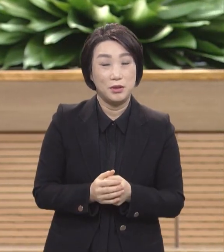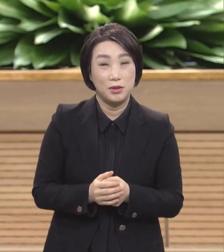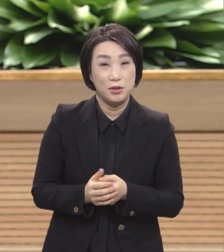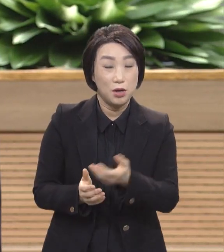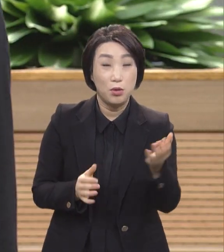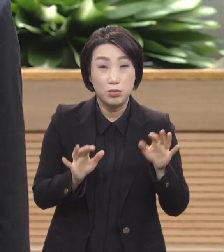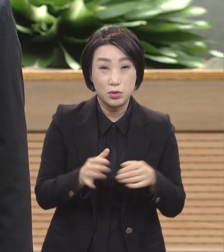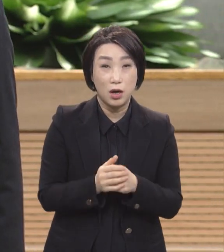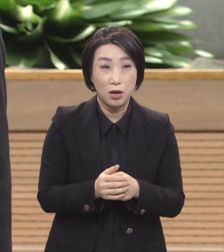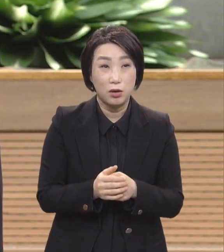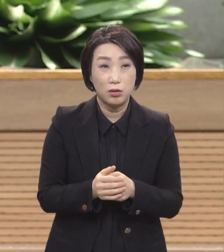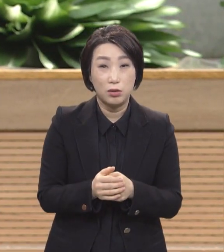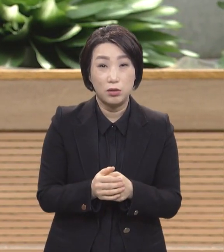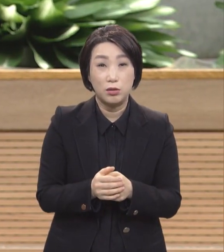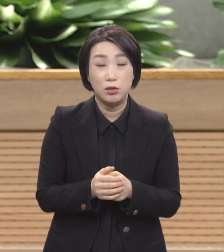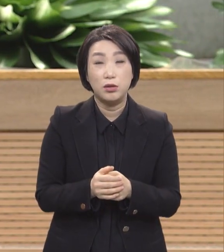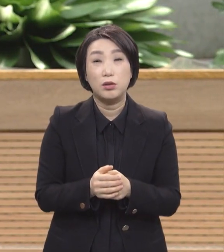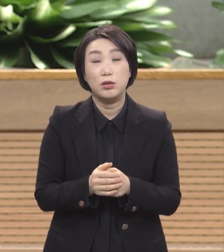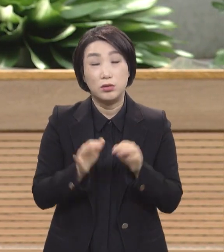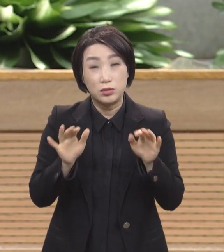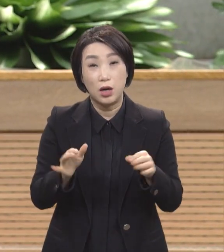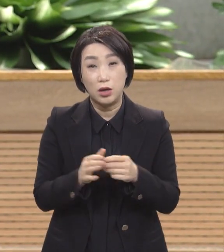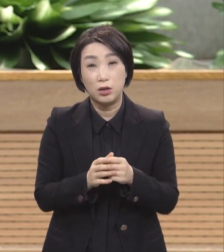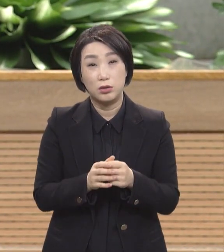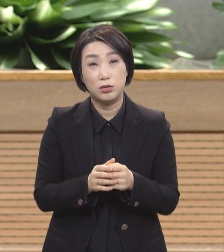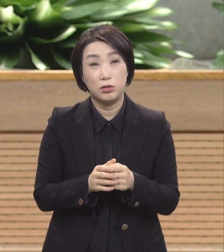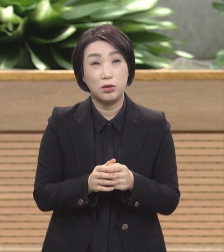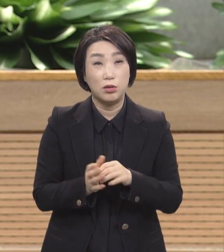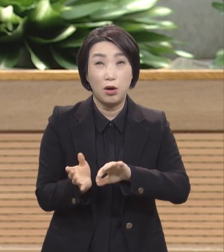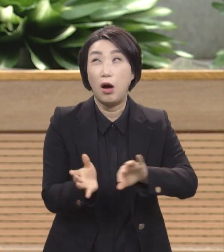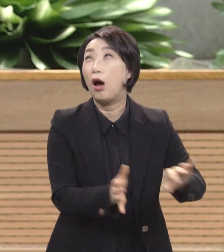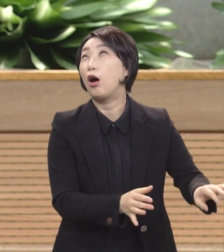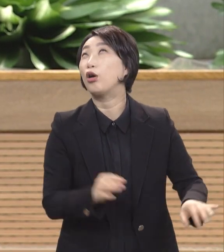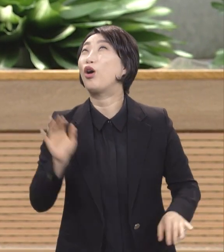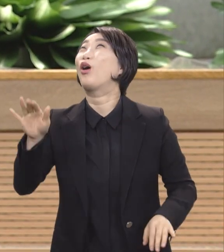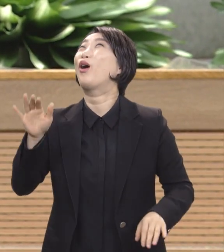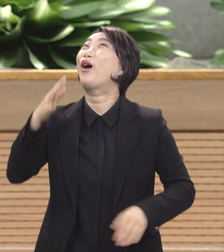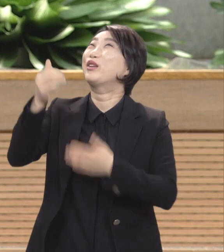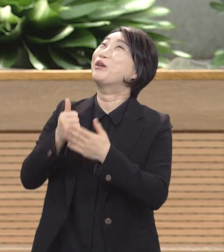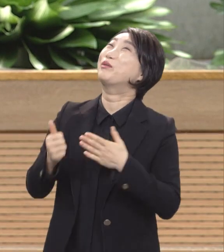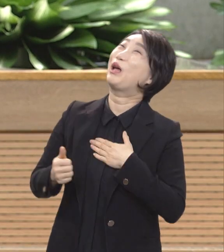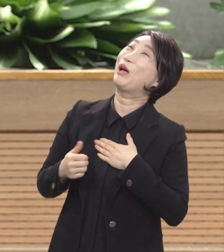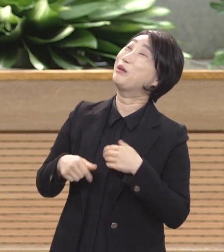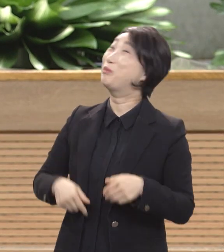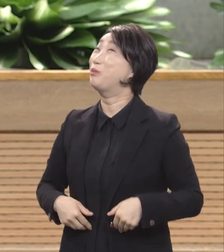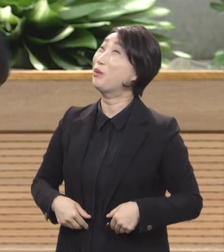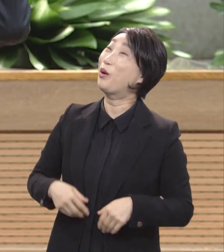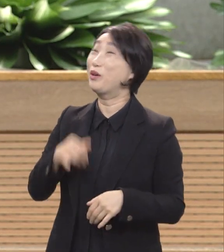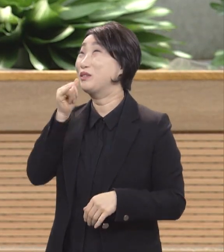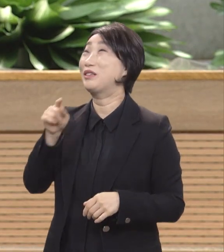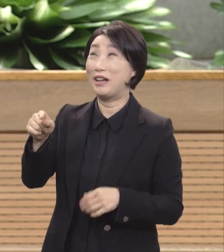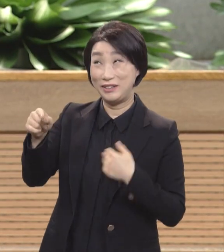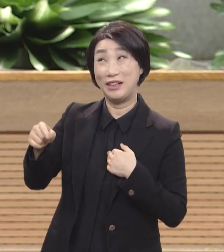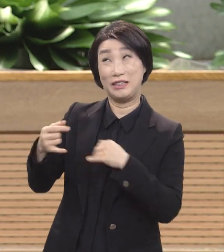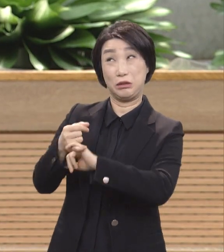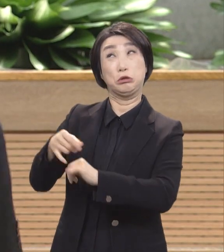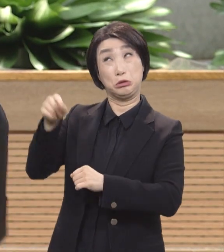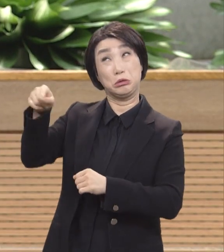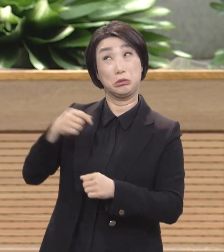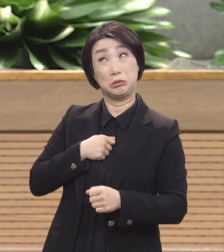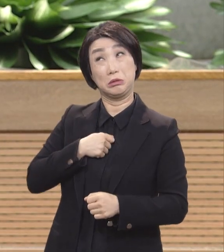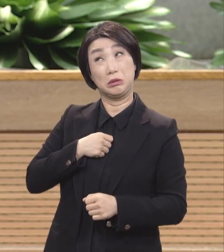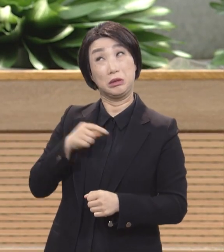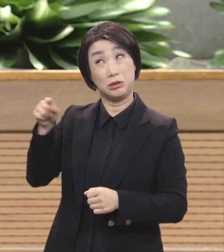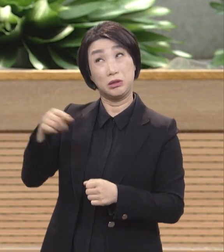역직이 불이행한 사람이 그건 제쳐놓고 하나님 내가 유기필연히 약속을 지키시오라고